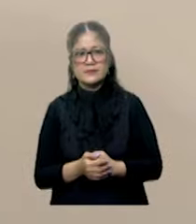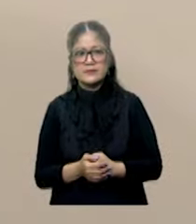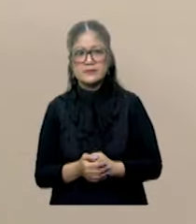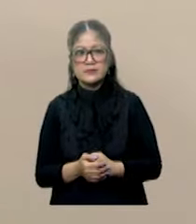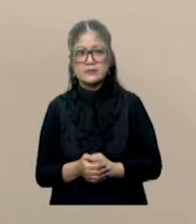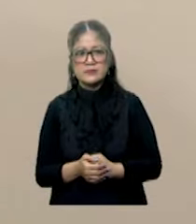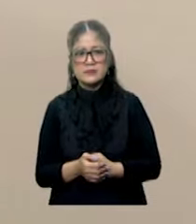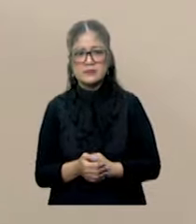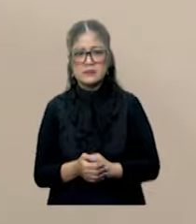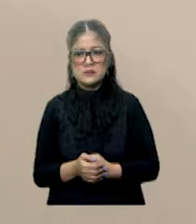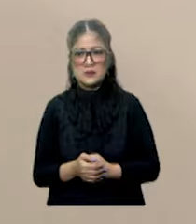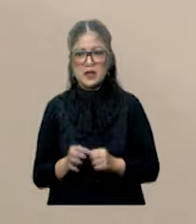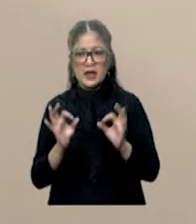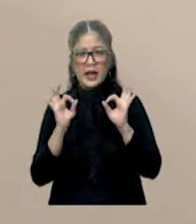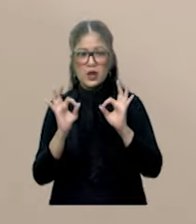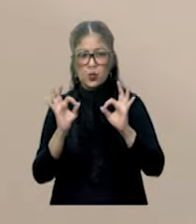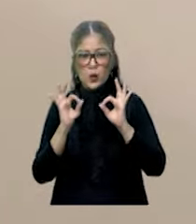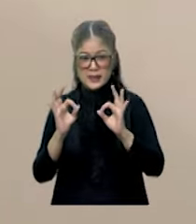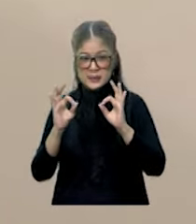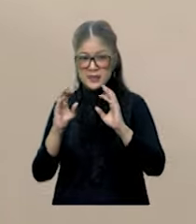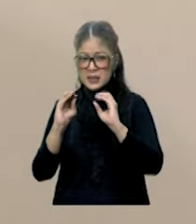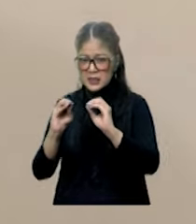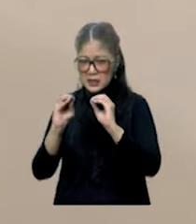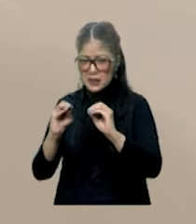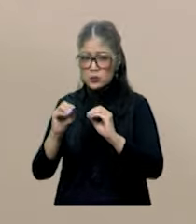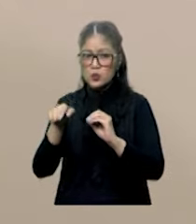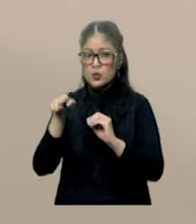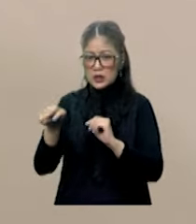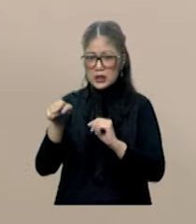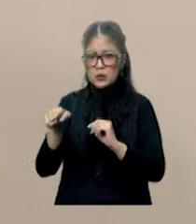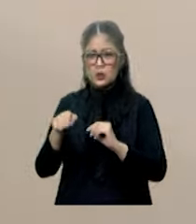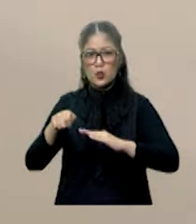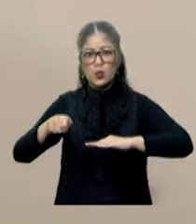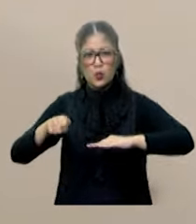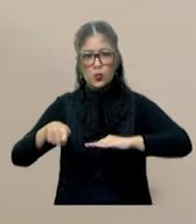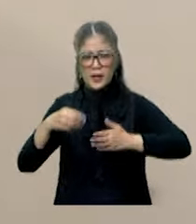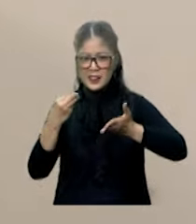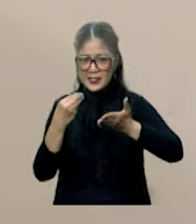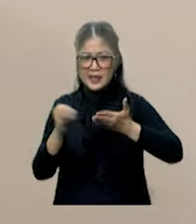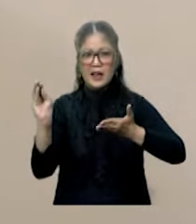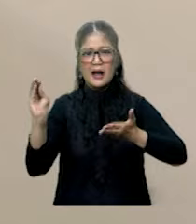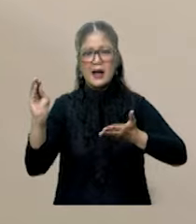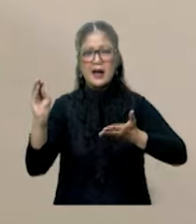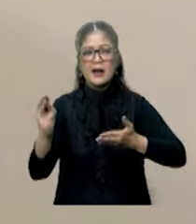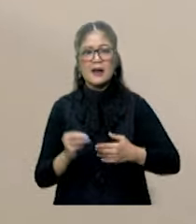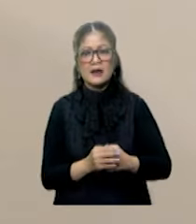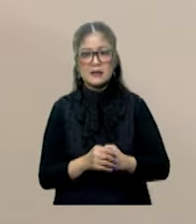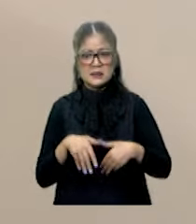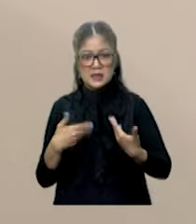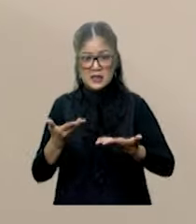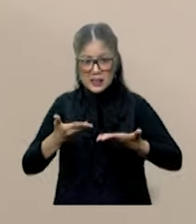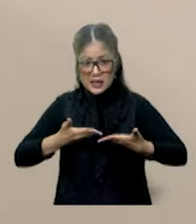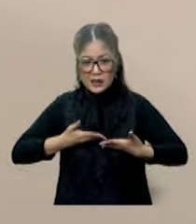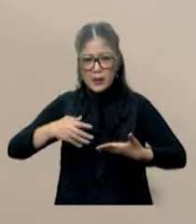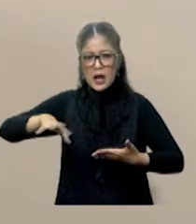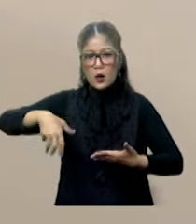Selain dengan edukasi, kami juga dengan tindakan hukum yaitu berupa tilang. Yang bersangkutan menerima kabar duka adanya keluarga